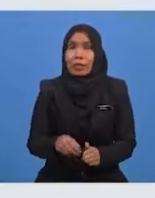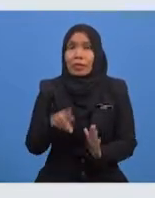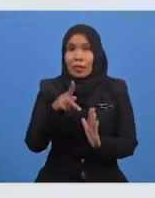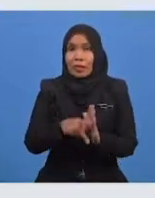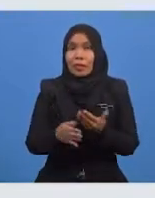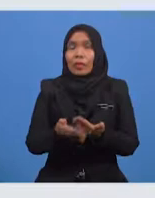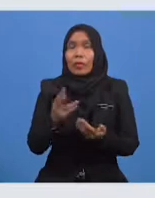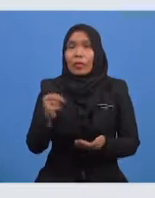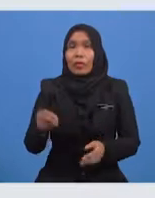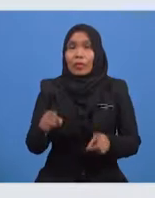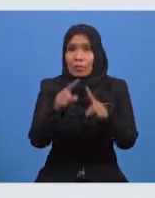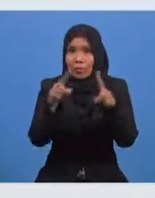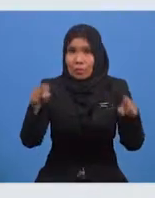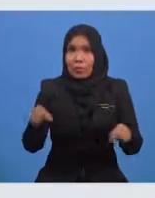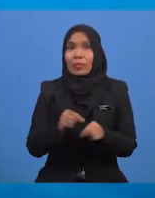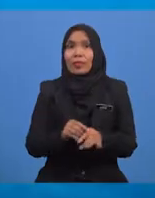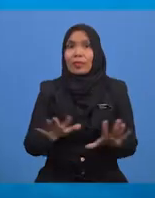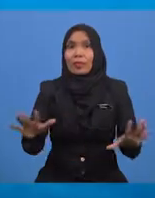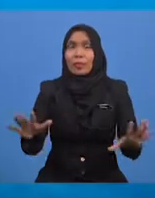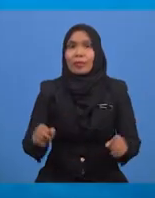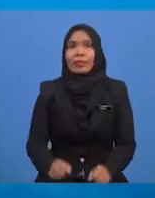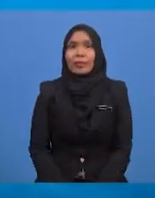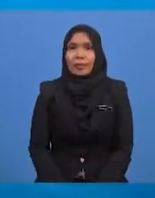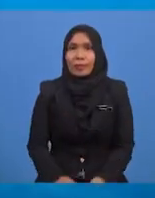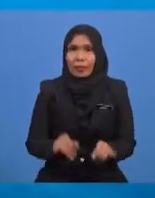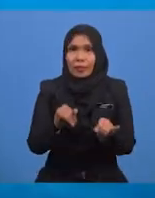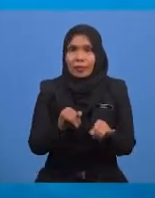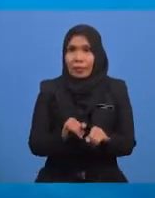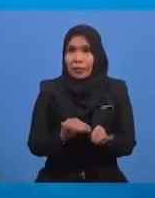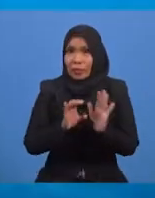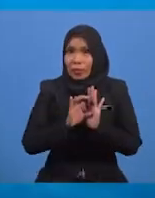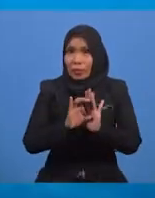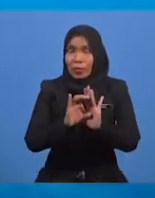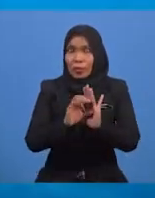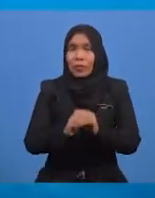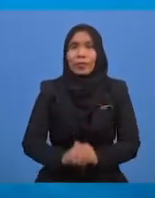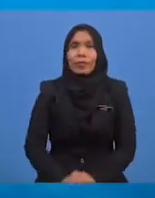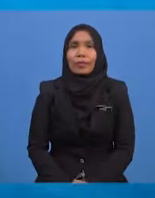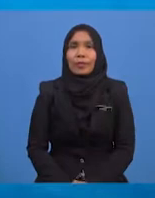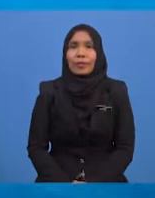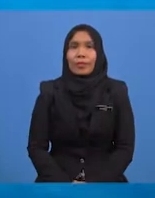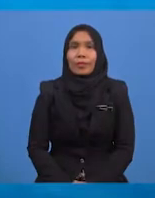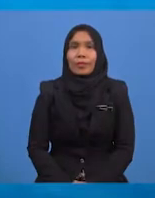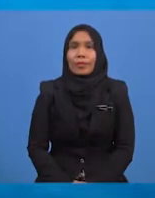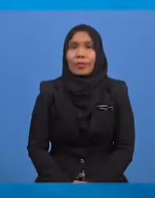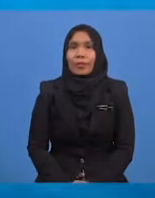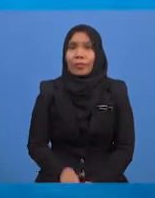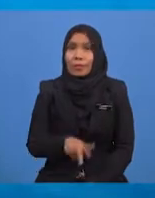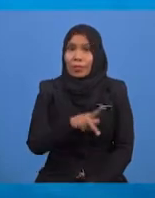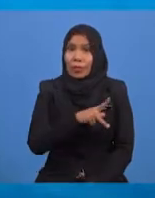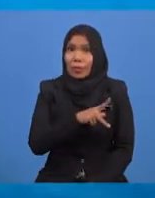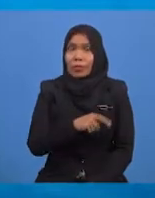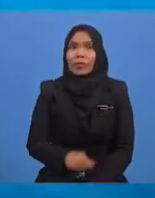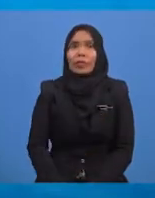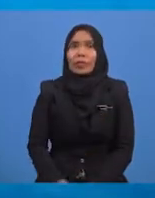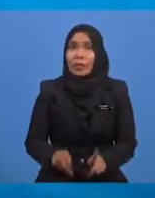Contohnya, jika syarikat perabot jati ingin meluaskan perniagaannya ke seluruh dunia, maka pengurus hendaklah